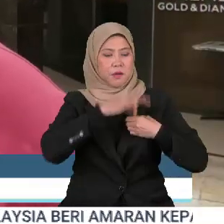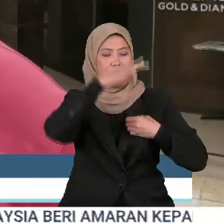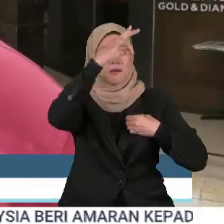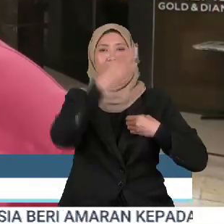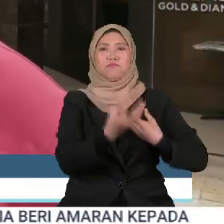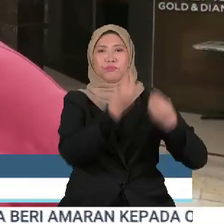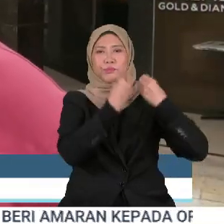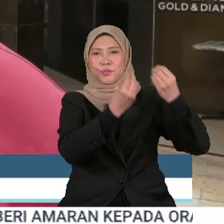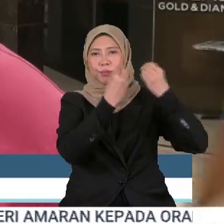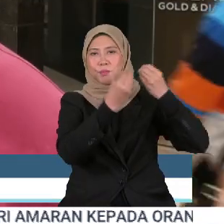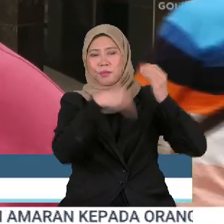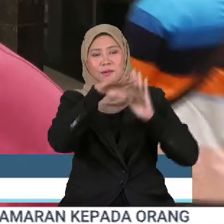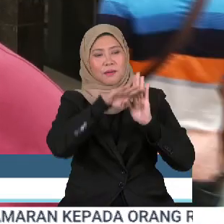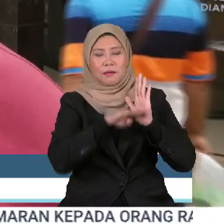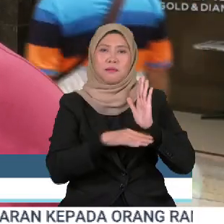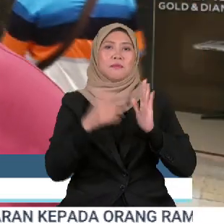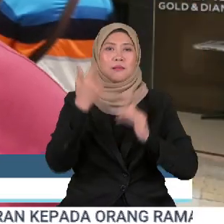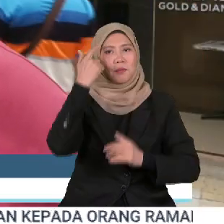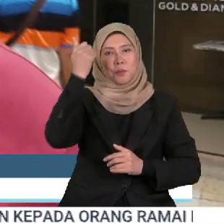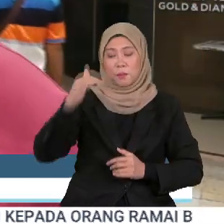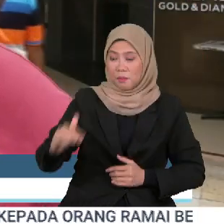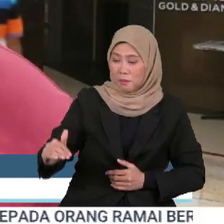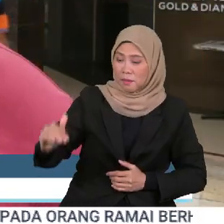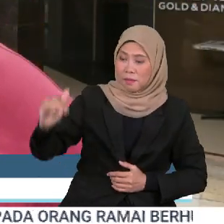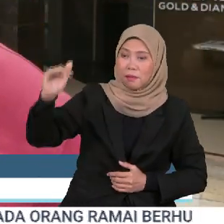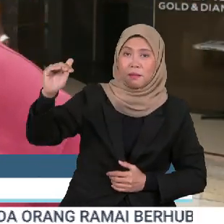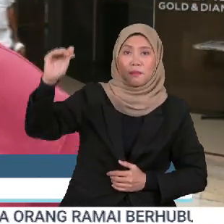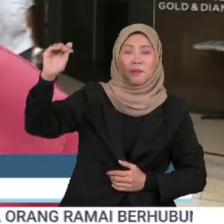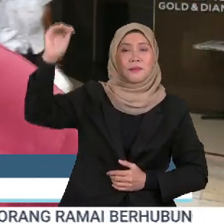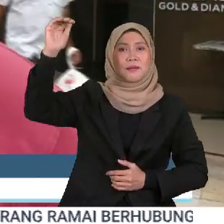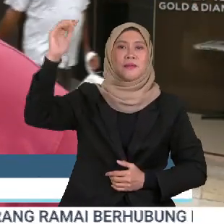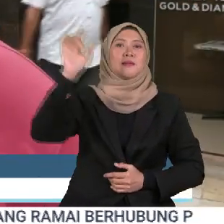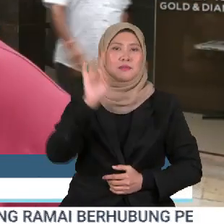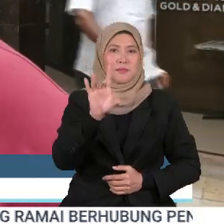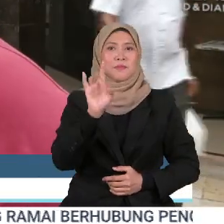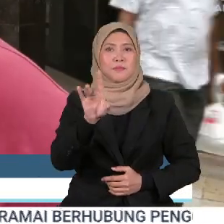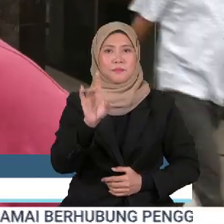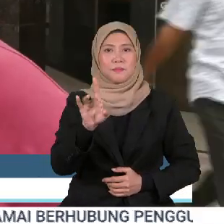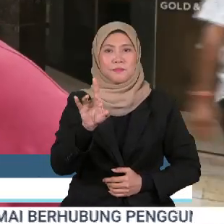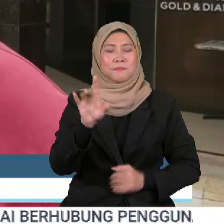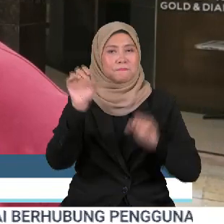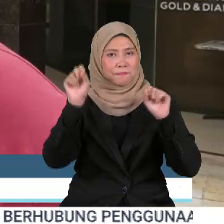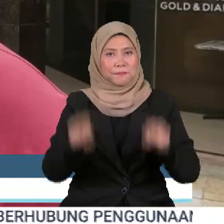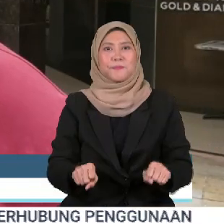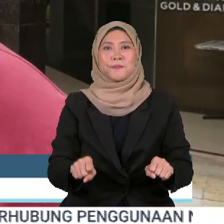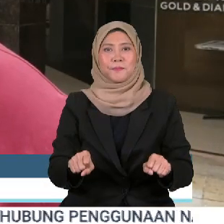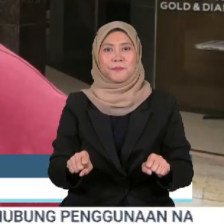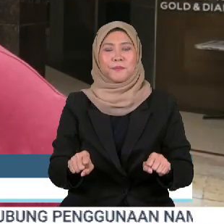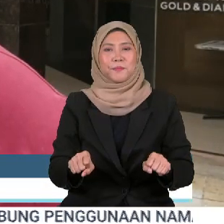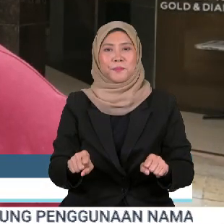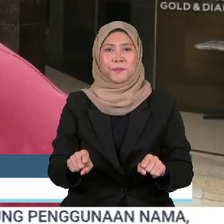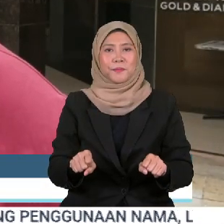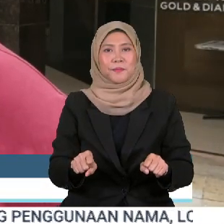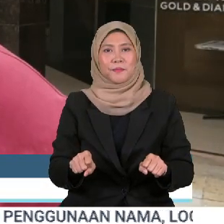dia. Jadi bila dia dah besar, peringkat demi peringkat, insyaAllah dia orang mampu untuk ni